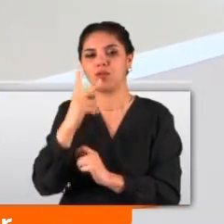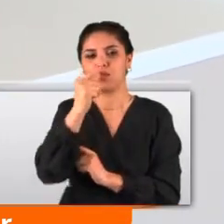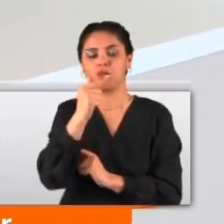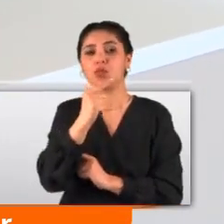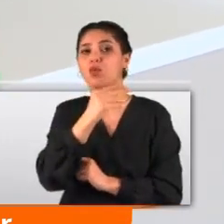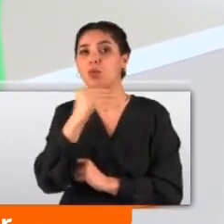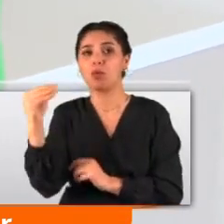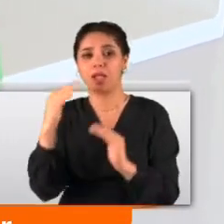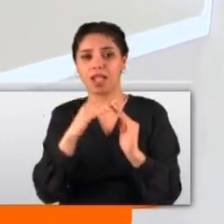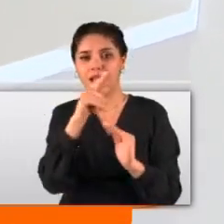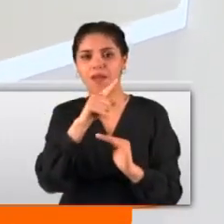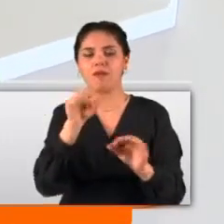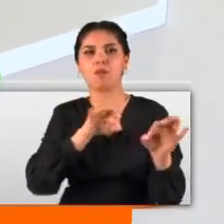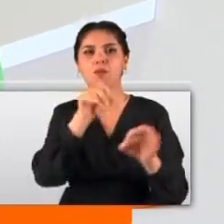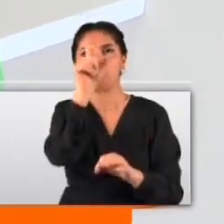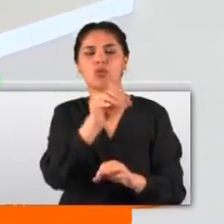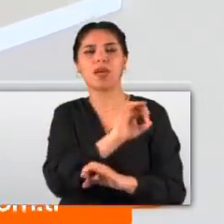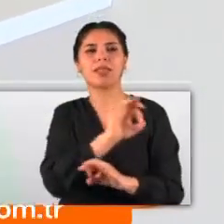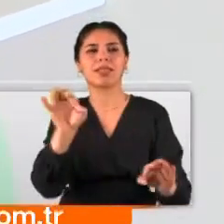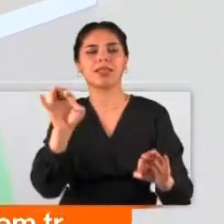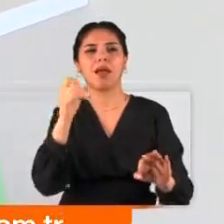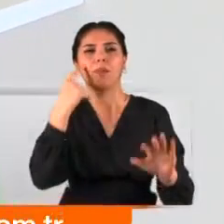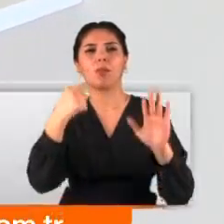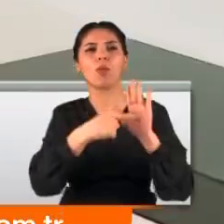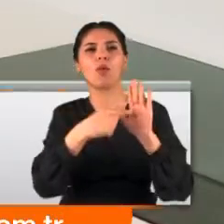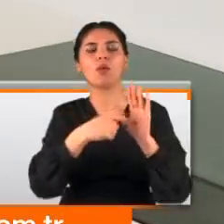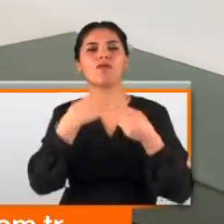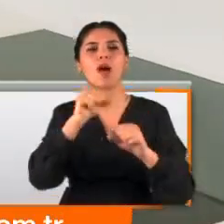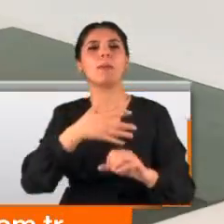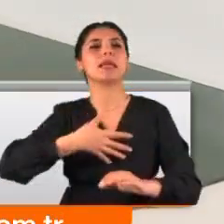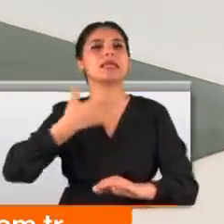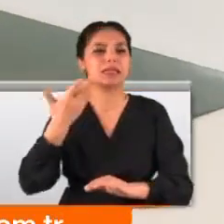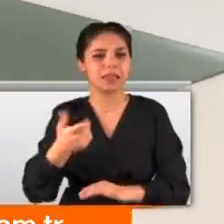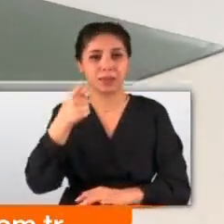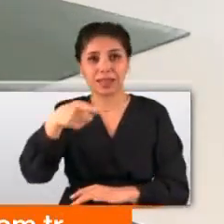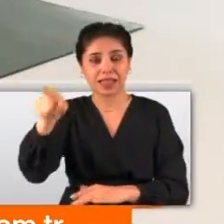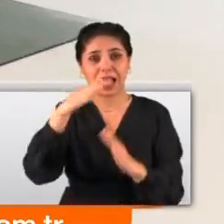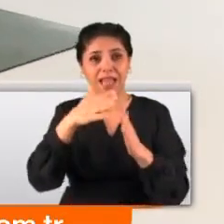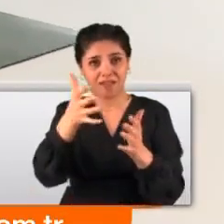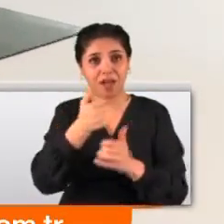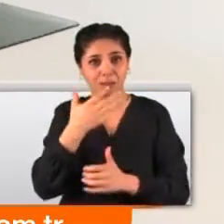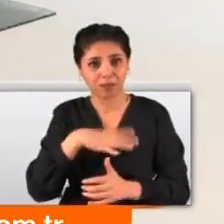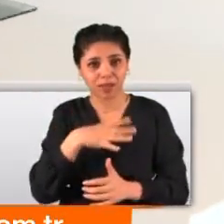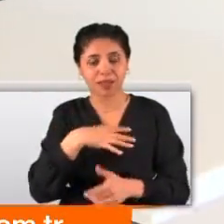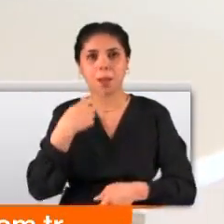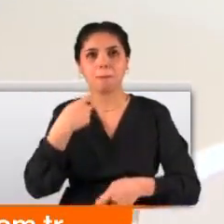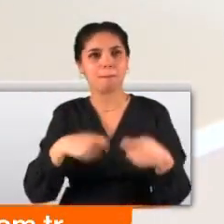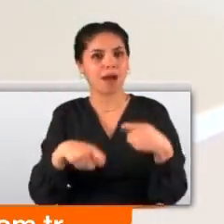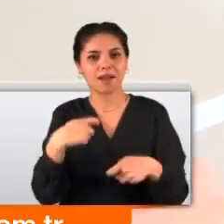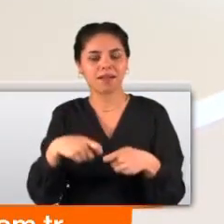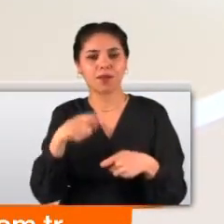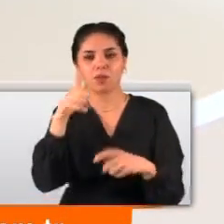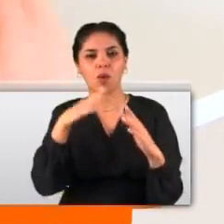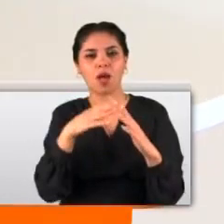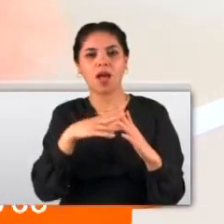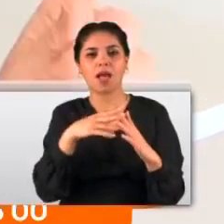müteahhitler asla tam göstermek istemiyor vergi çıkacağından dolayı. Siz bu evi almak istediğiniz zaman banka size bu